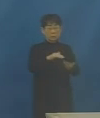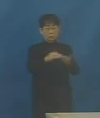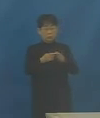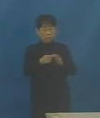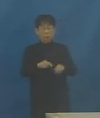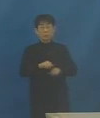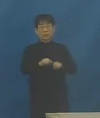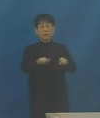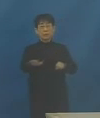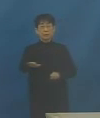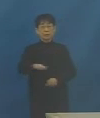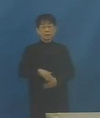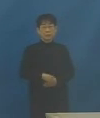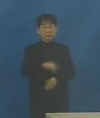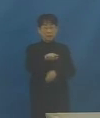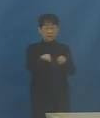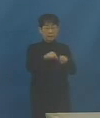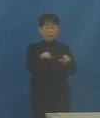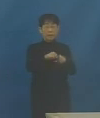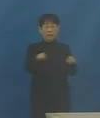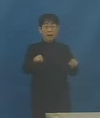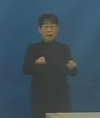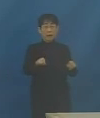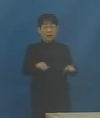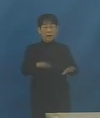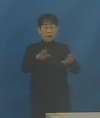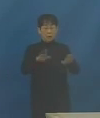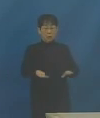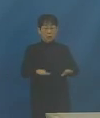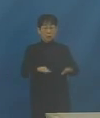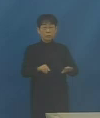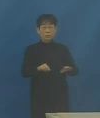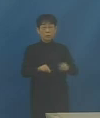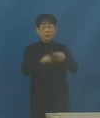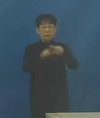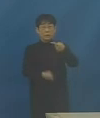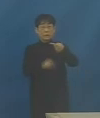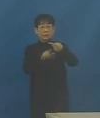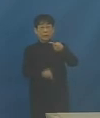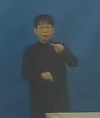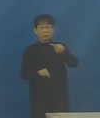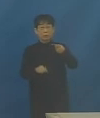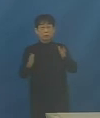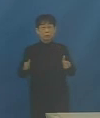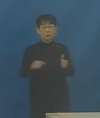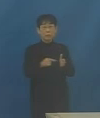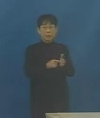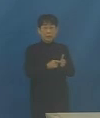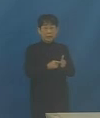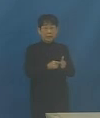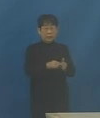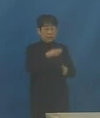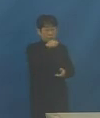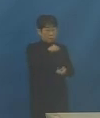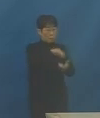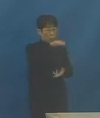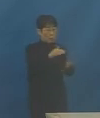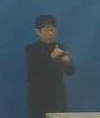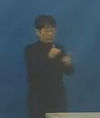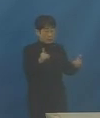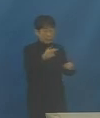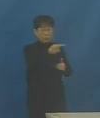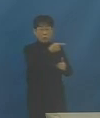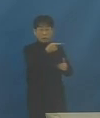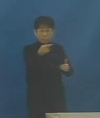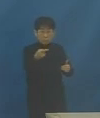ています結果として今月中に一般の高齢者の接種開始というところが視野に